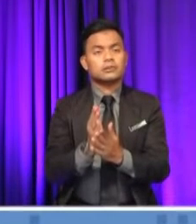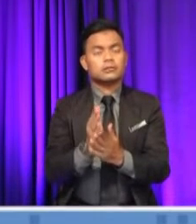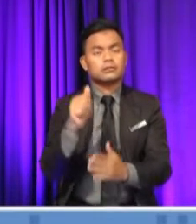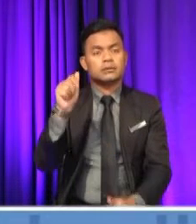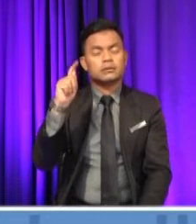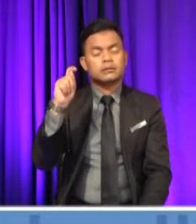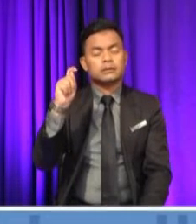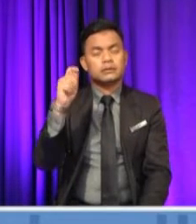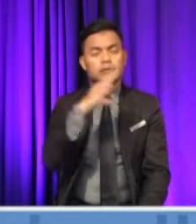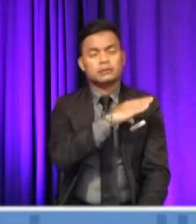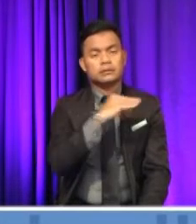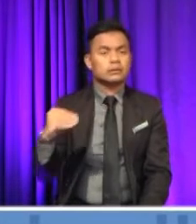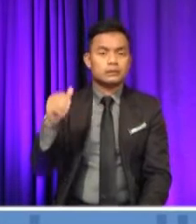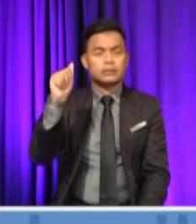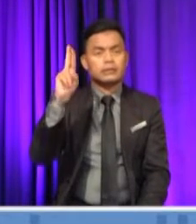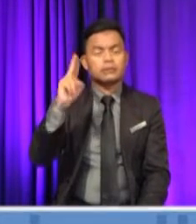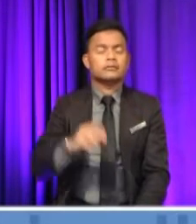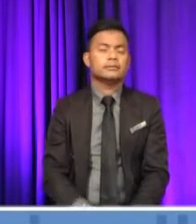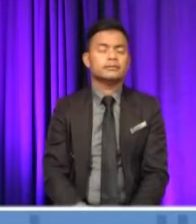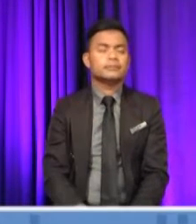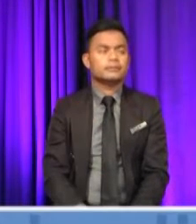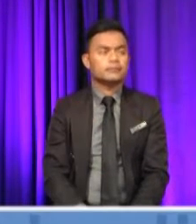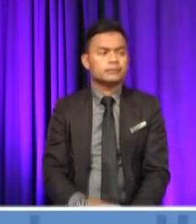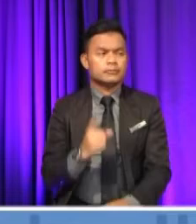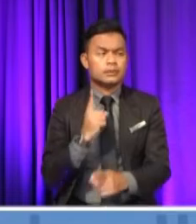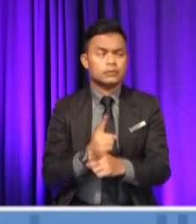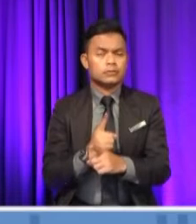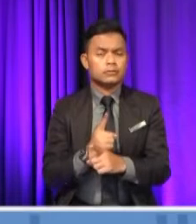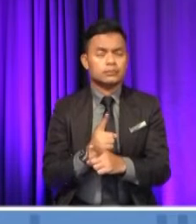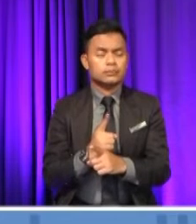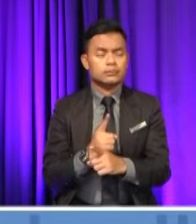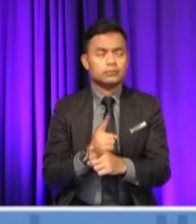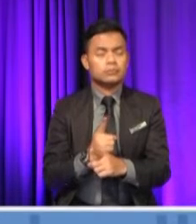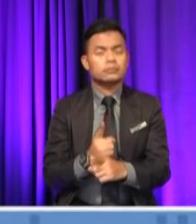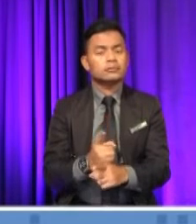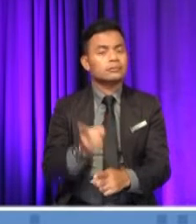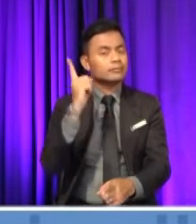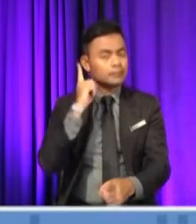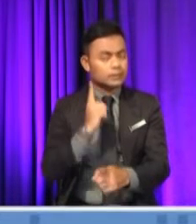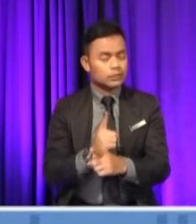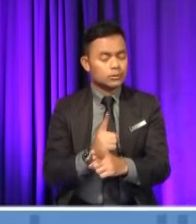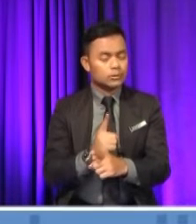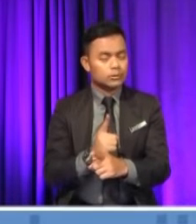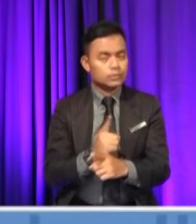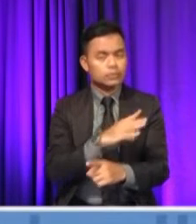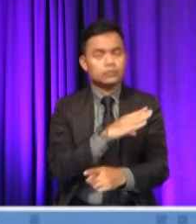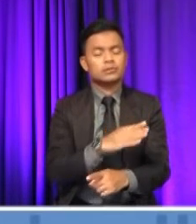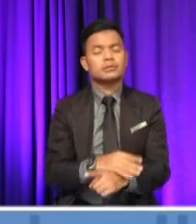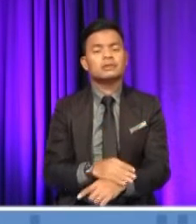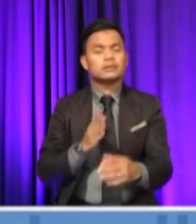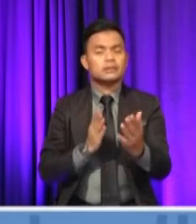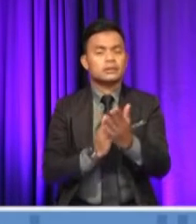arus Okey. ulang-alik AU. Okey, bagus. Betul tak jawapan Aina? Okey, arus terus dengan arus